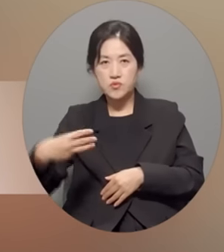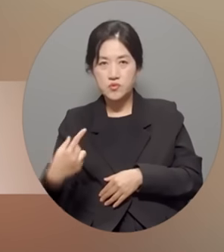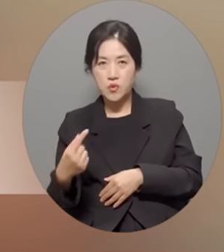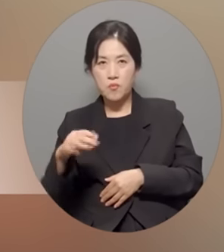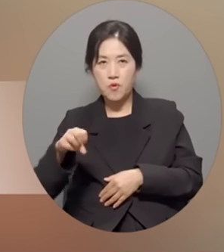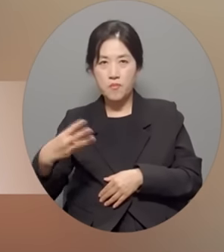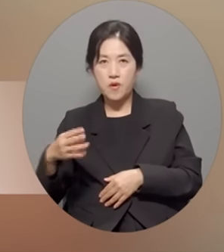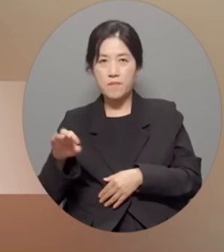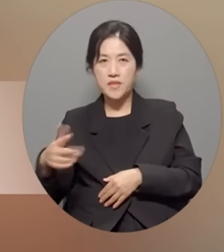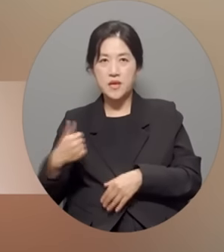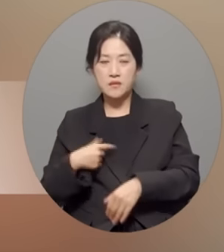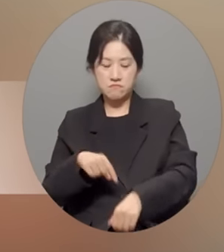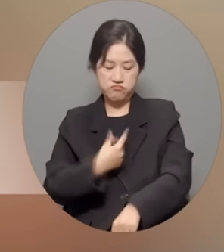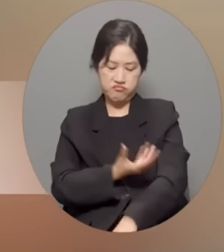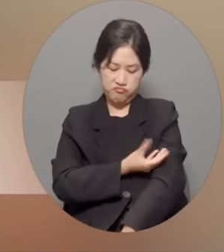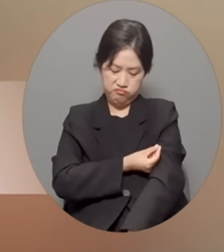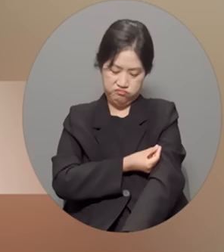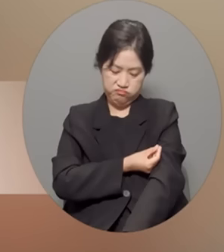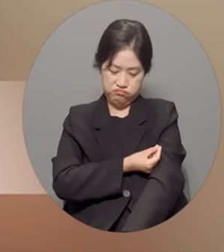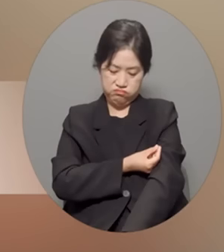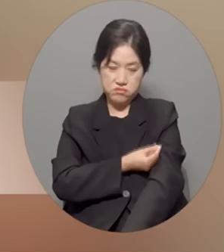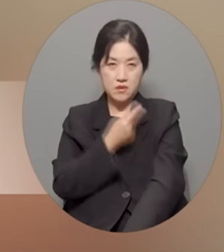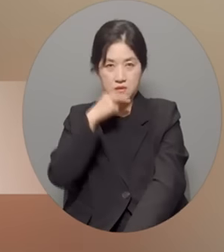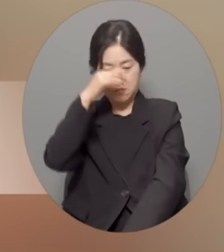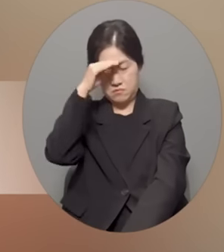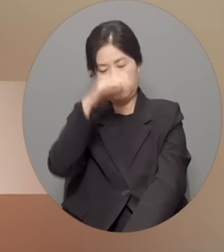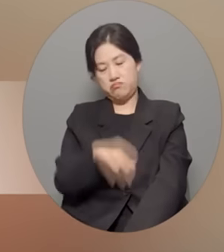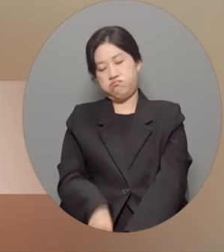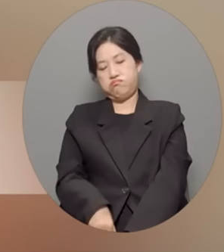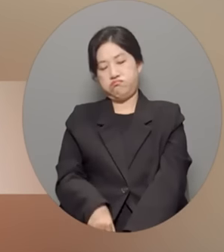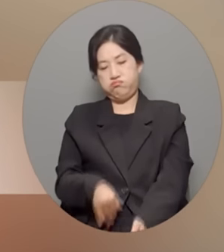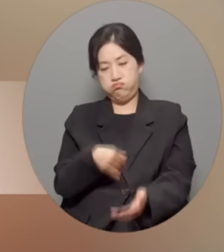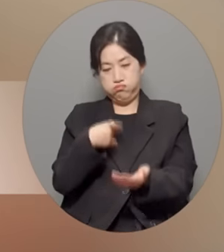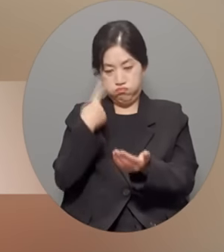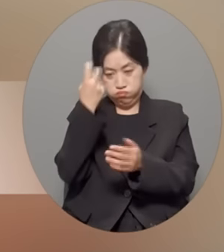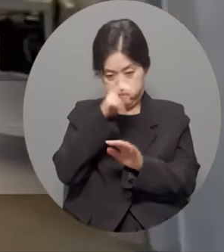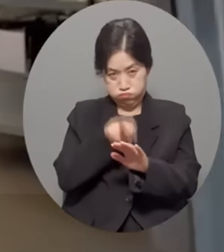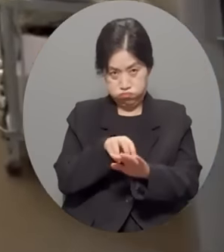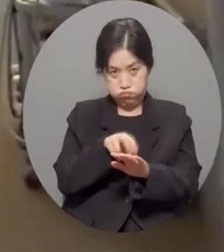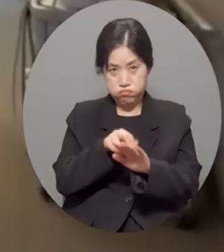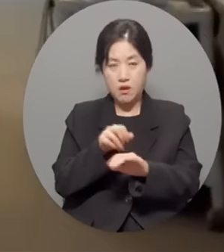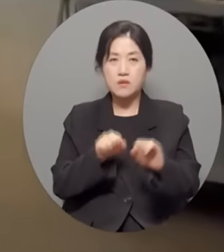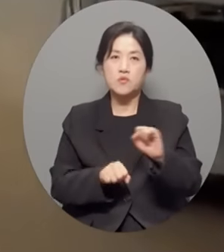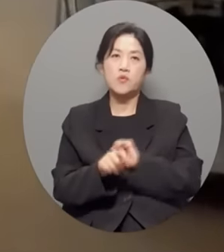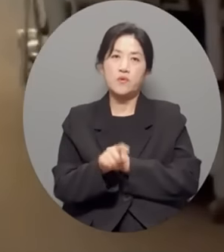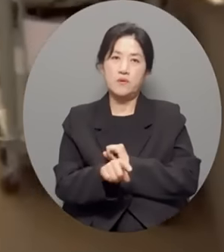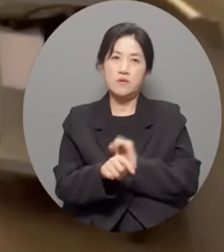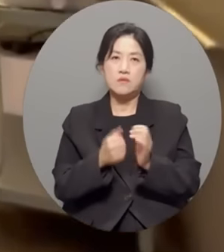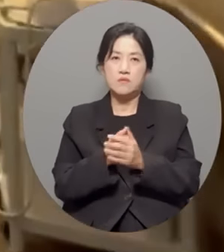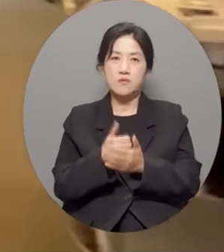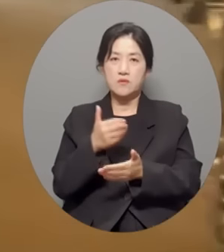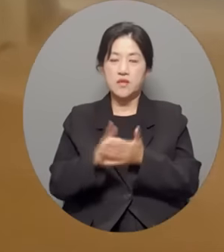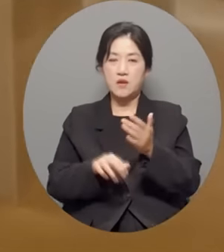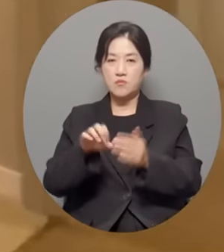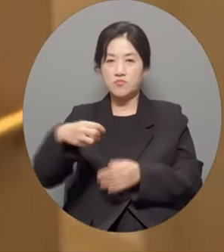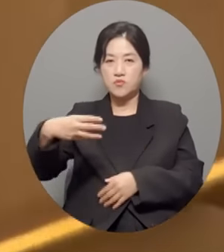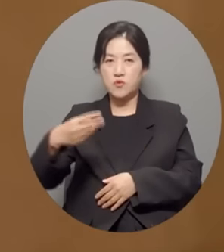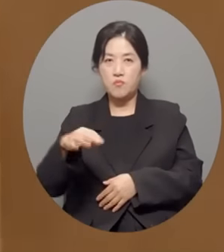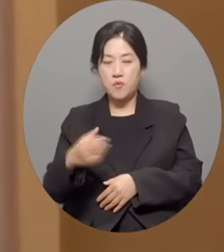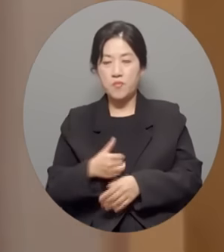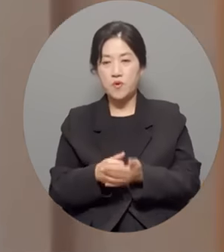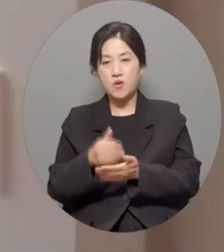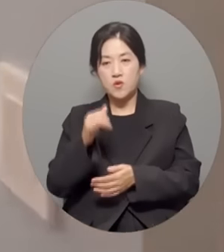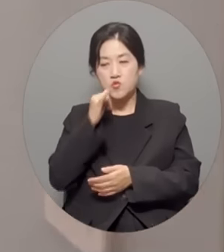투약하는 하면 심지어 약물의 취해 치료를 보기도 한 것으로 조사됐습니다 또 남은 프로로 중독